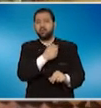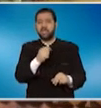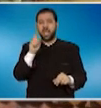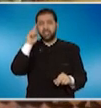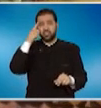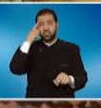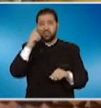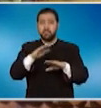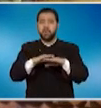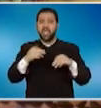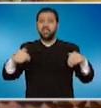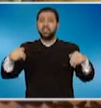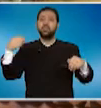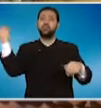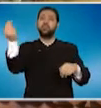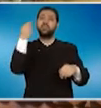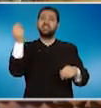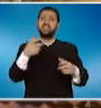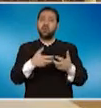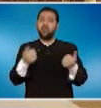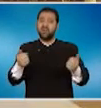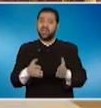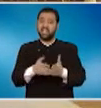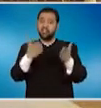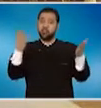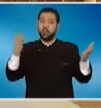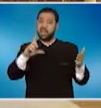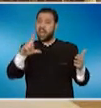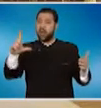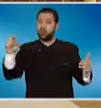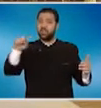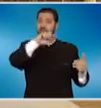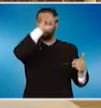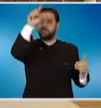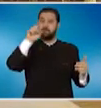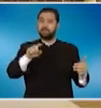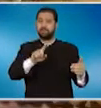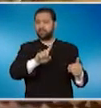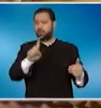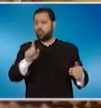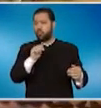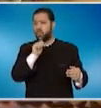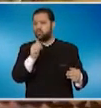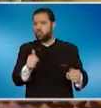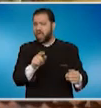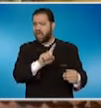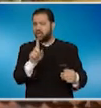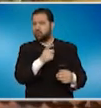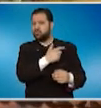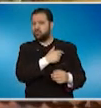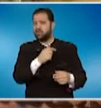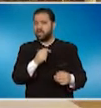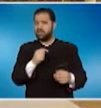Dumnezeu fără revelația dumnezeiască? Nu se poate cunoaște Dumnezeu fără revelație, pentru